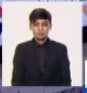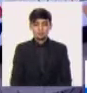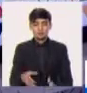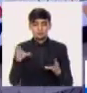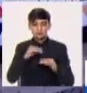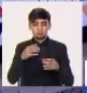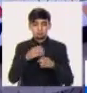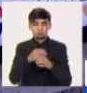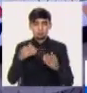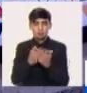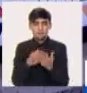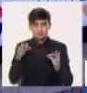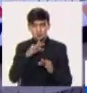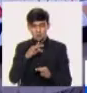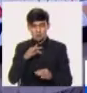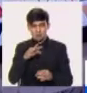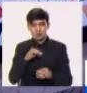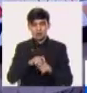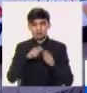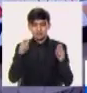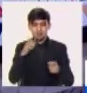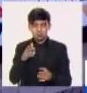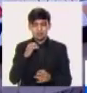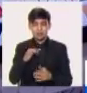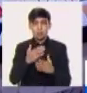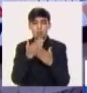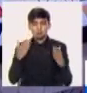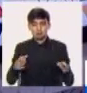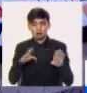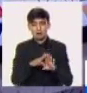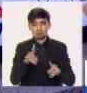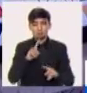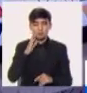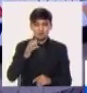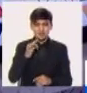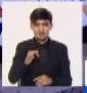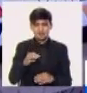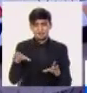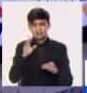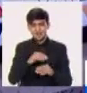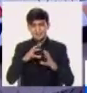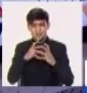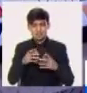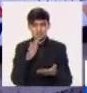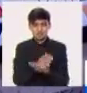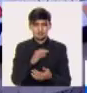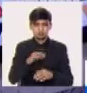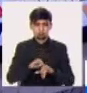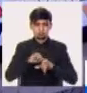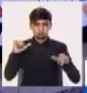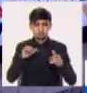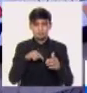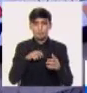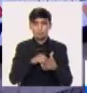Теперь все меньше новостей о том, что открывается в мире, и больше о том, что закрывается. Ограничения вводят повсеместно. Причина – резкий рост